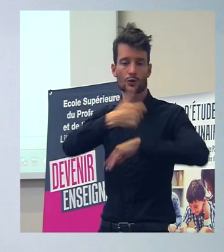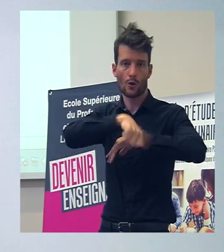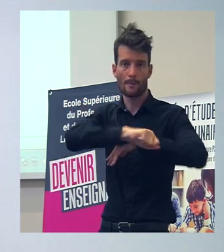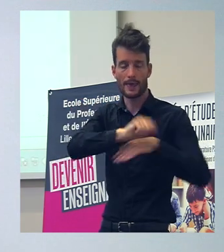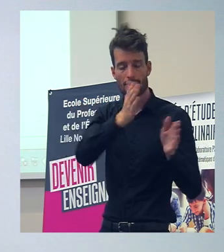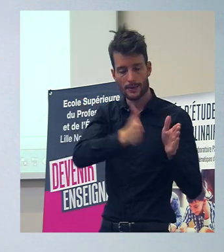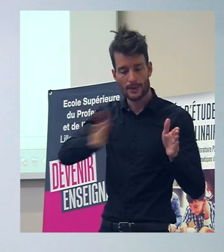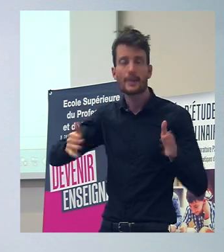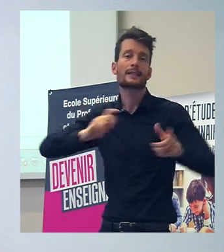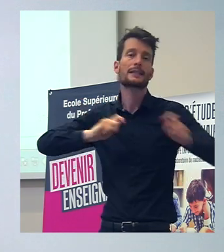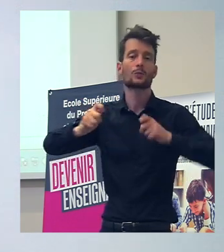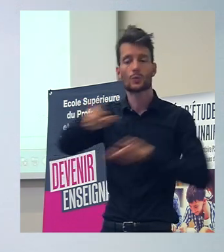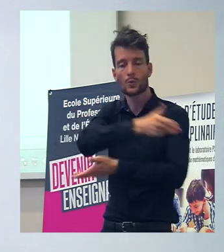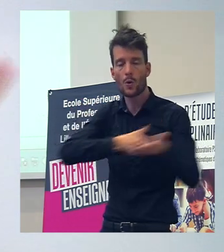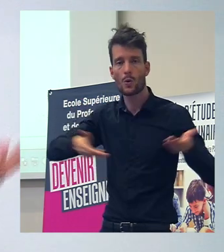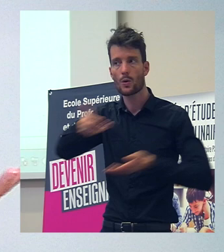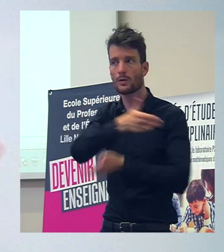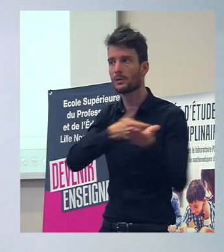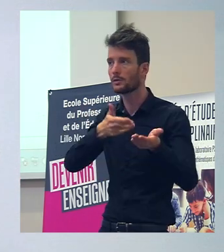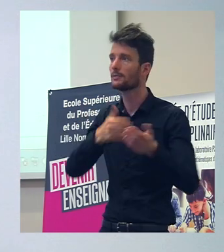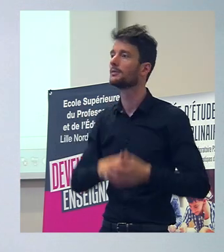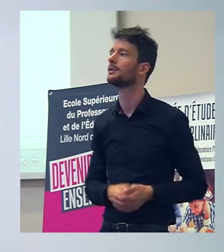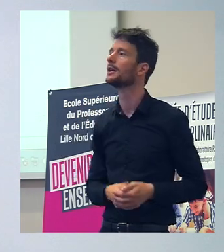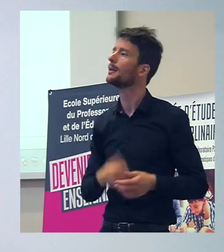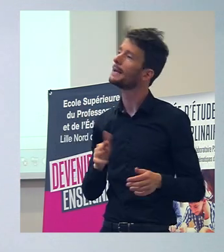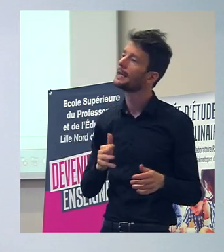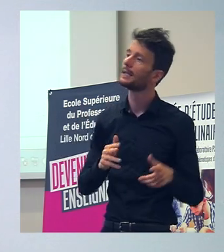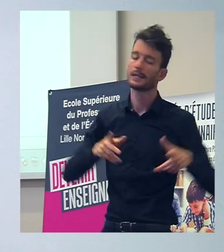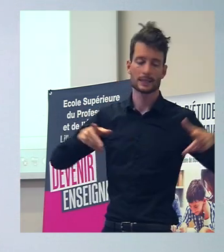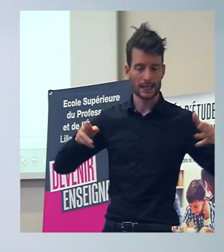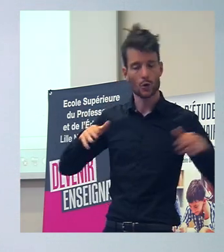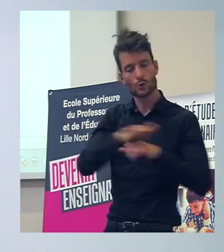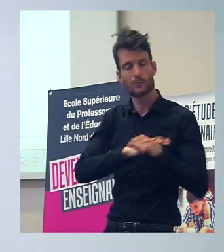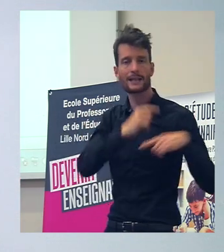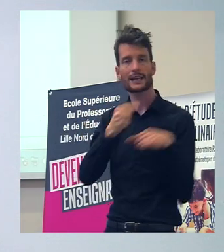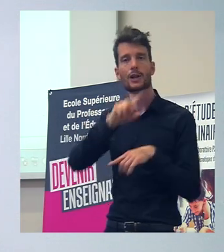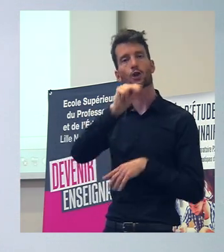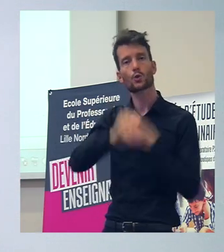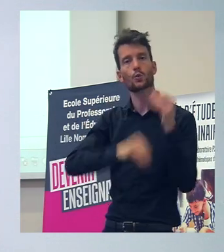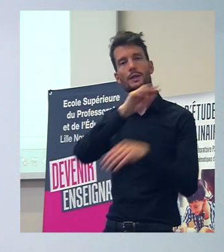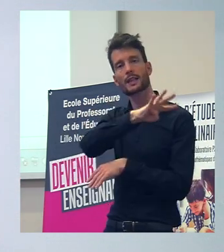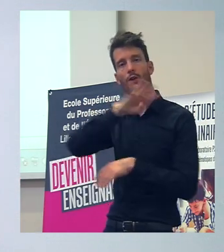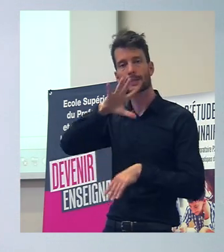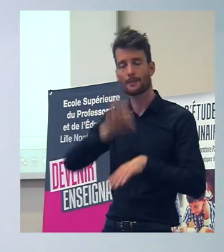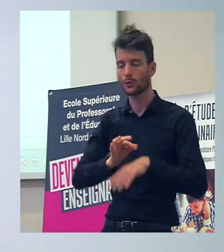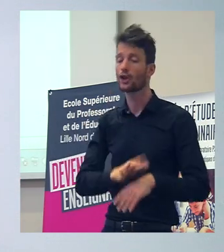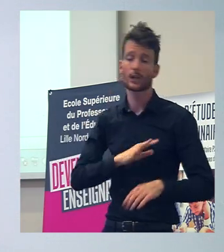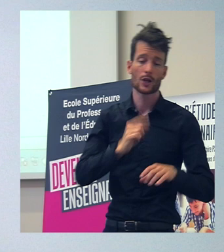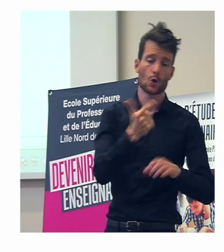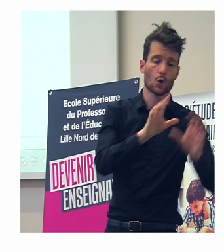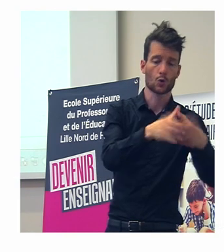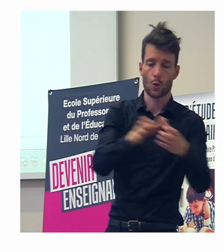semaine de discussion, mais une séquence de 30 à 45 minutes. Il y avait deux groupes expérimentaux,